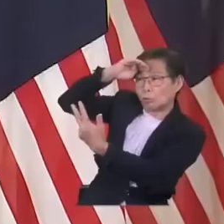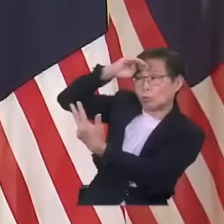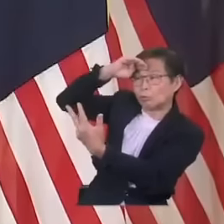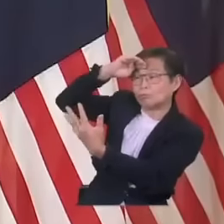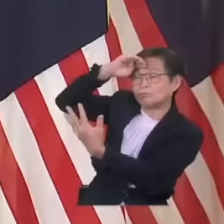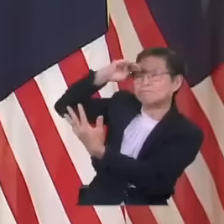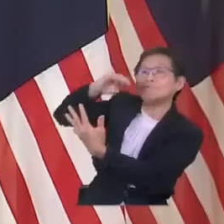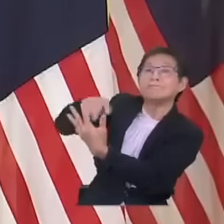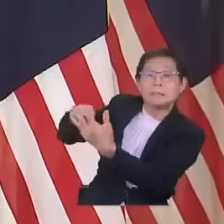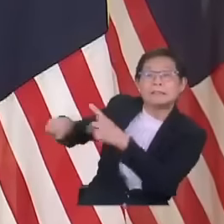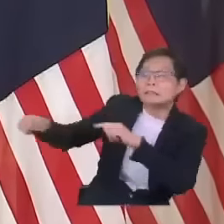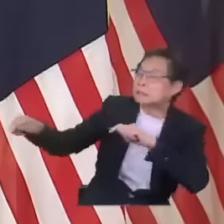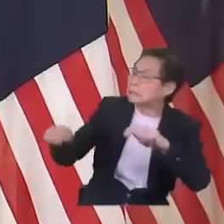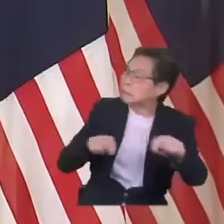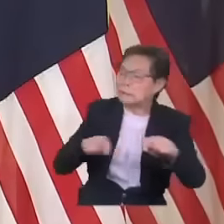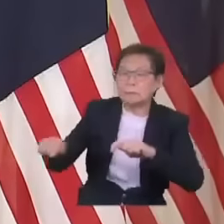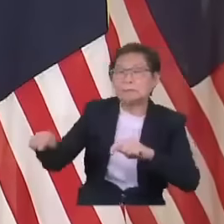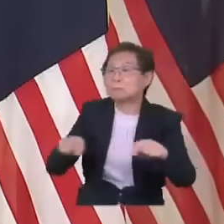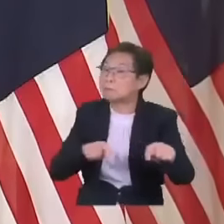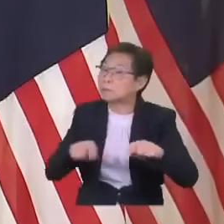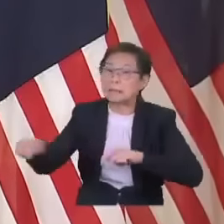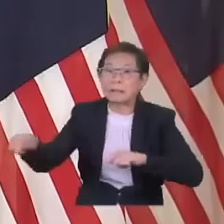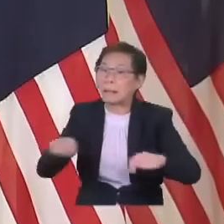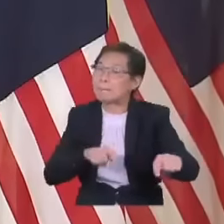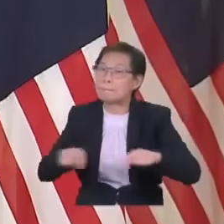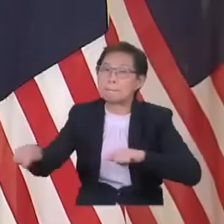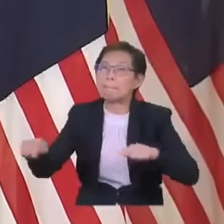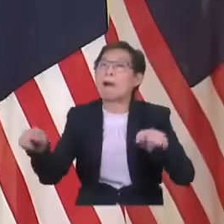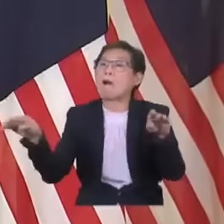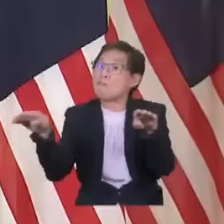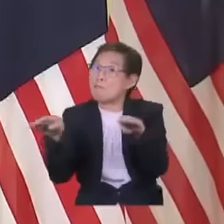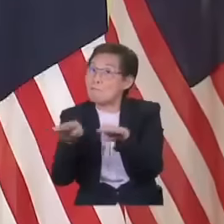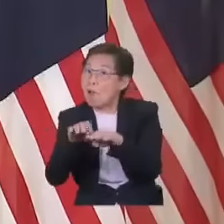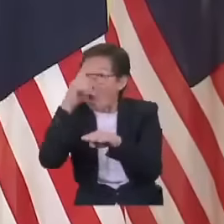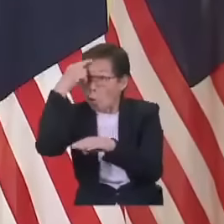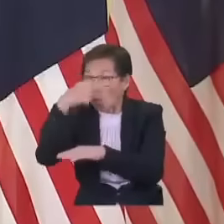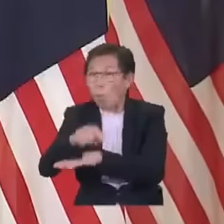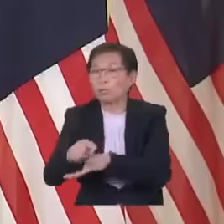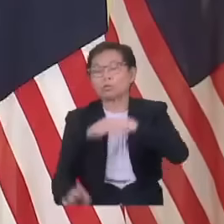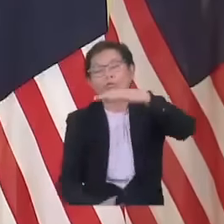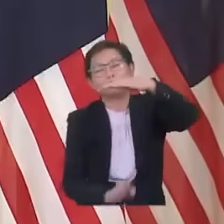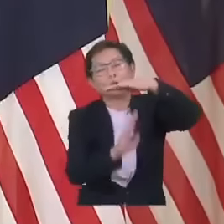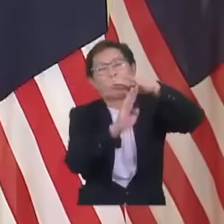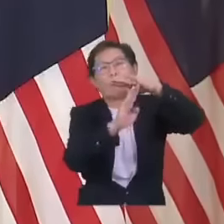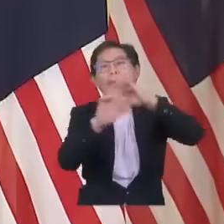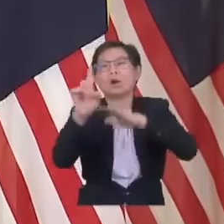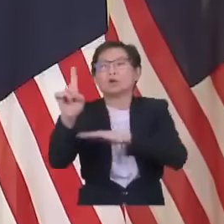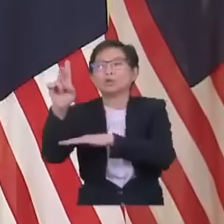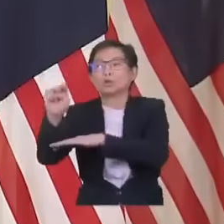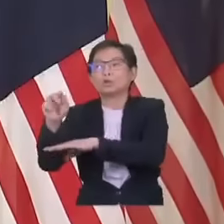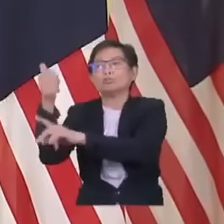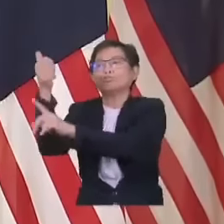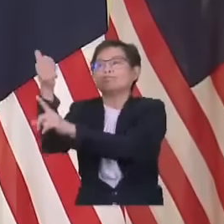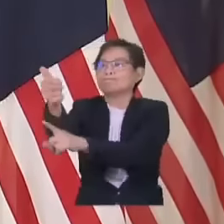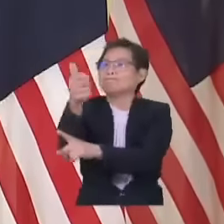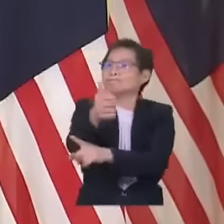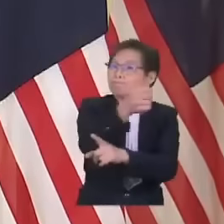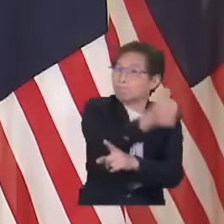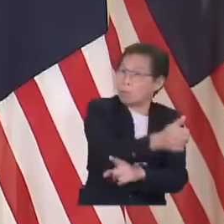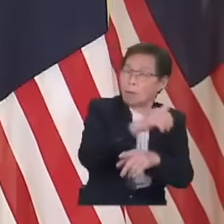supaya mengambil tindakan sewajarnya bagi membubarkan dewan undangan Negeri masing-masing